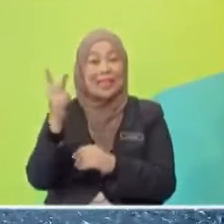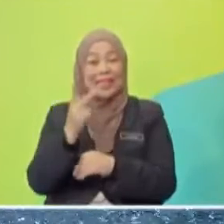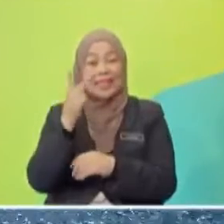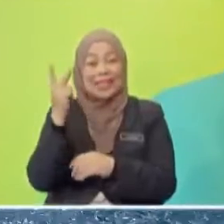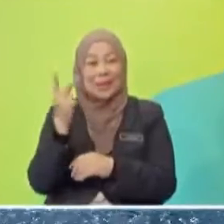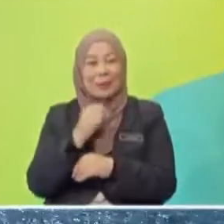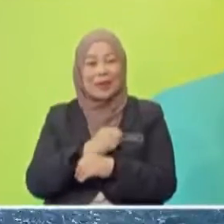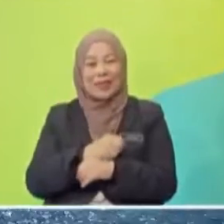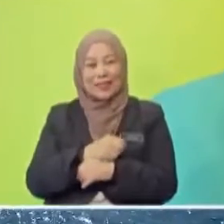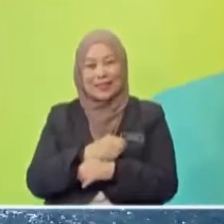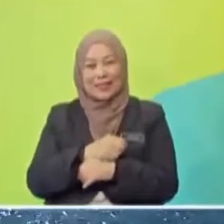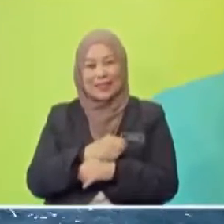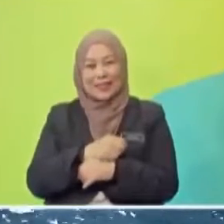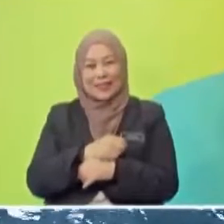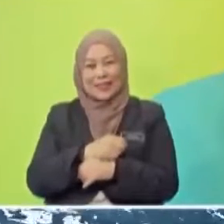yang